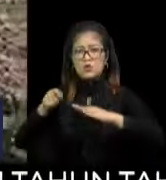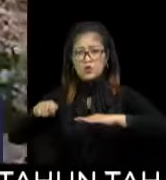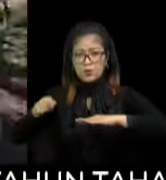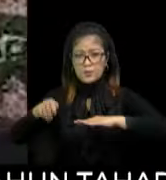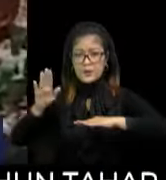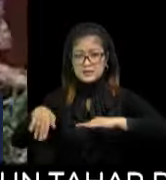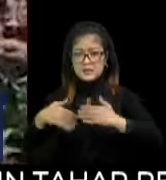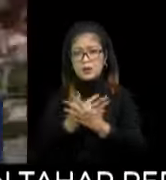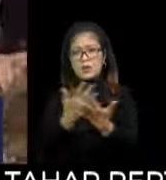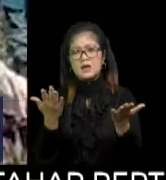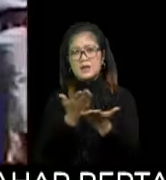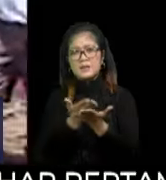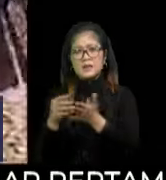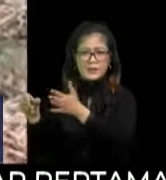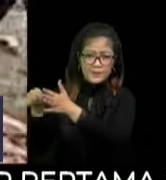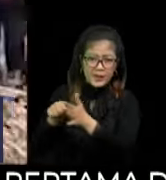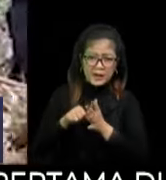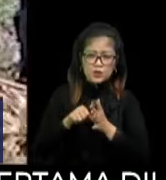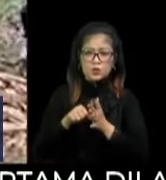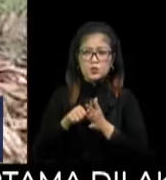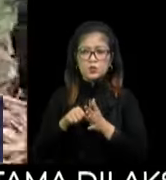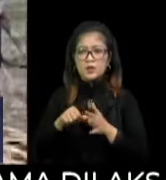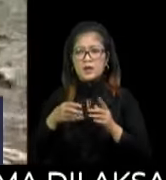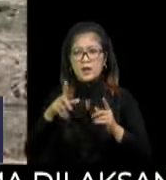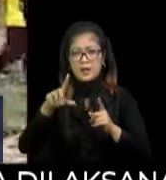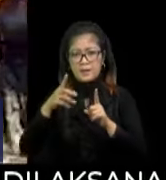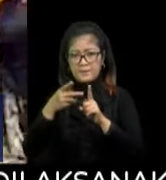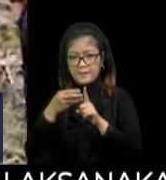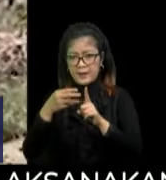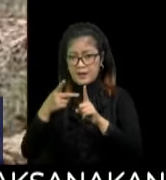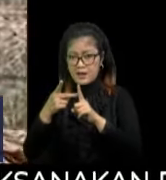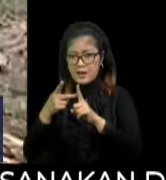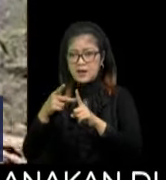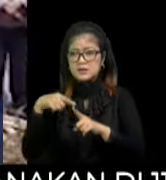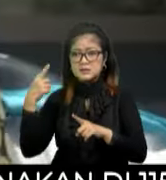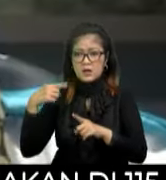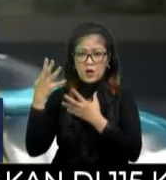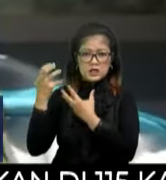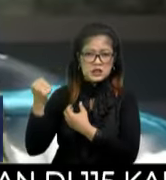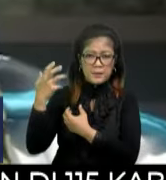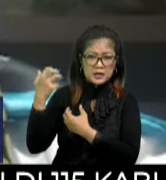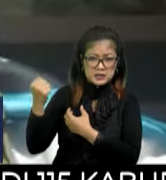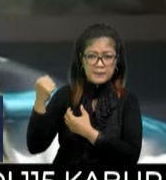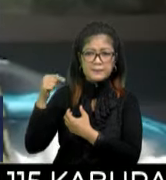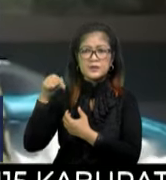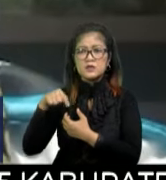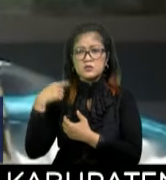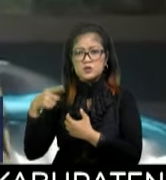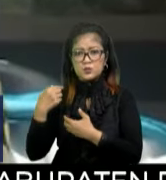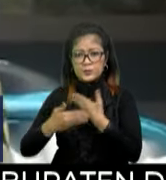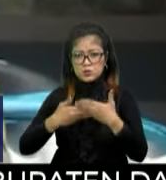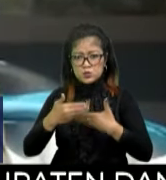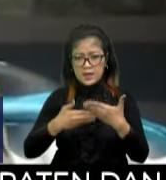menghentikan intimidasi terhadap masyarakat yang diduga dilakukan pihak perusahaan sudah konfliknya